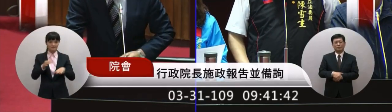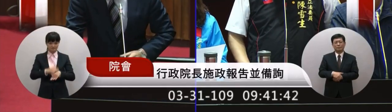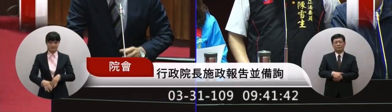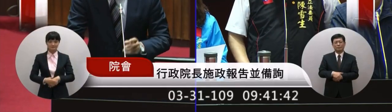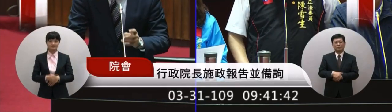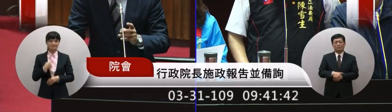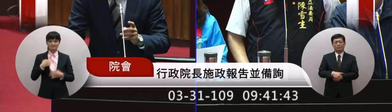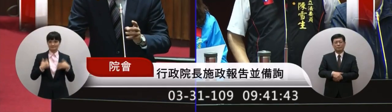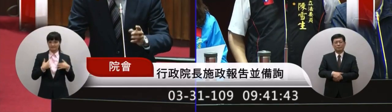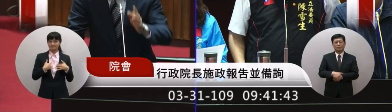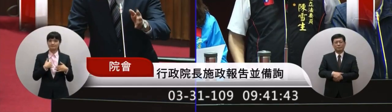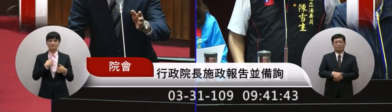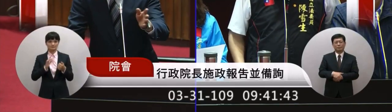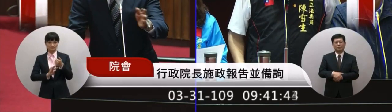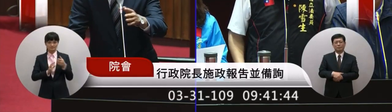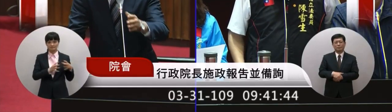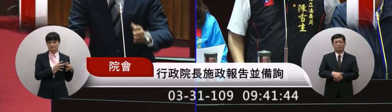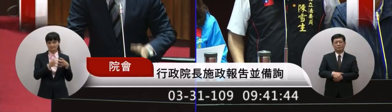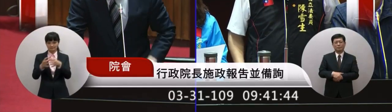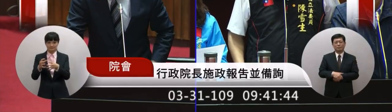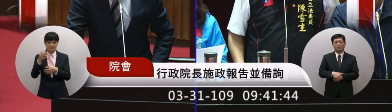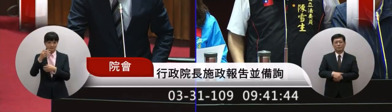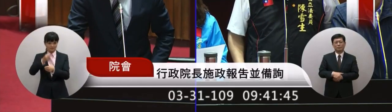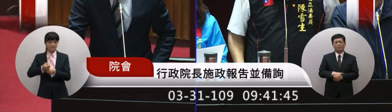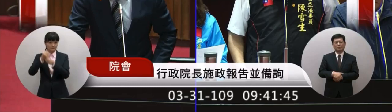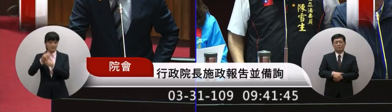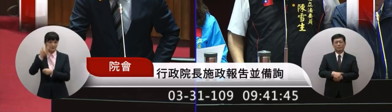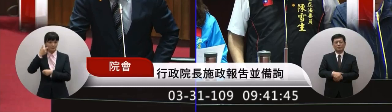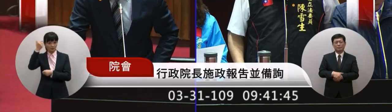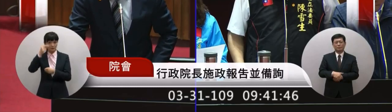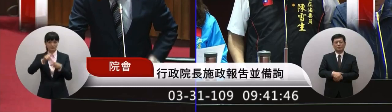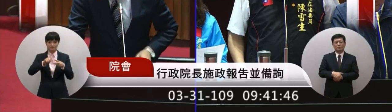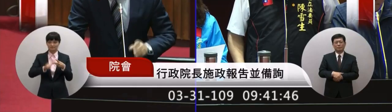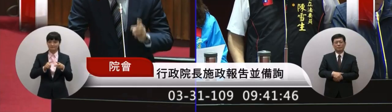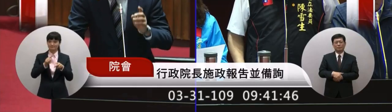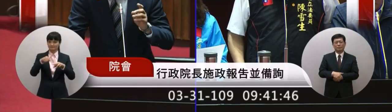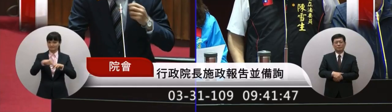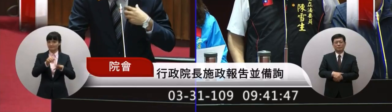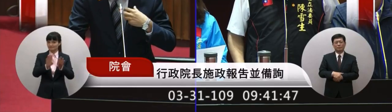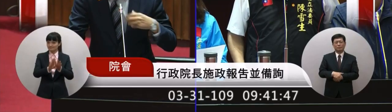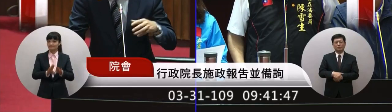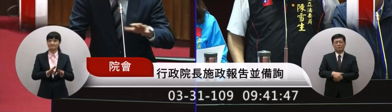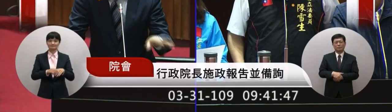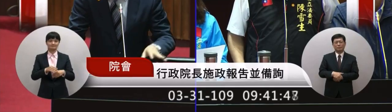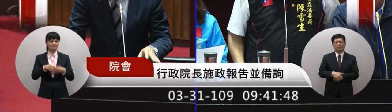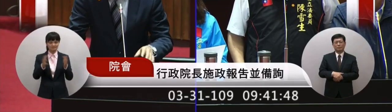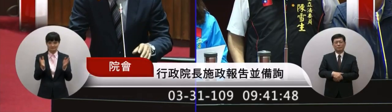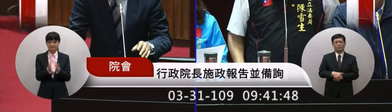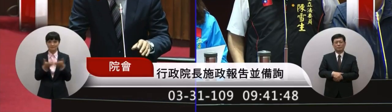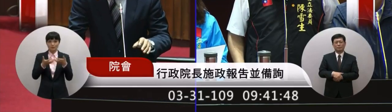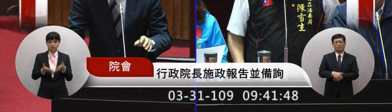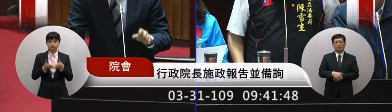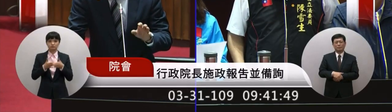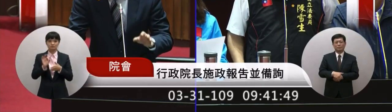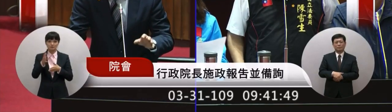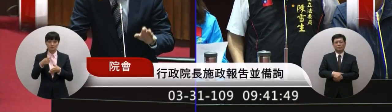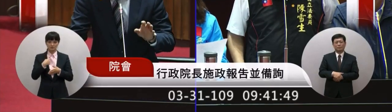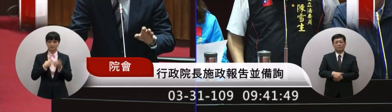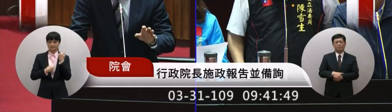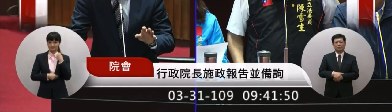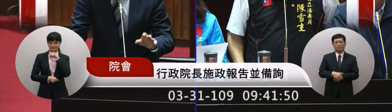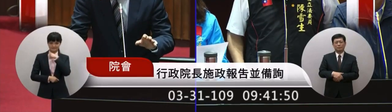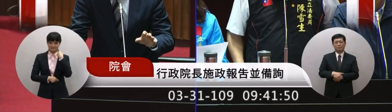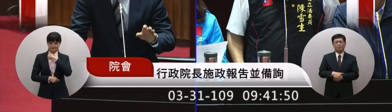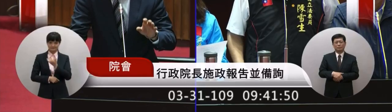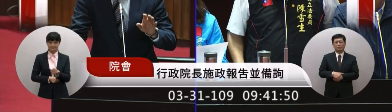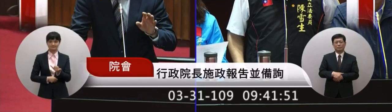带整个团队到马祖，当然金门跟那个澎湖也是非常重要，因为我们是海洋的国家，所以我们现在在发